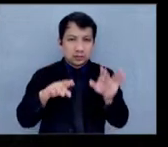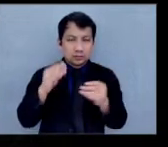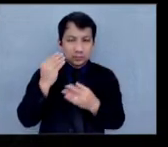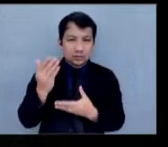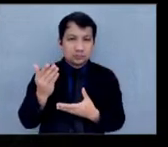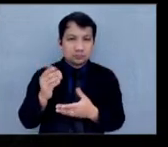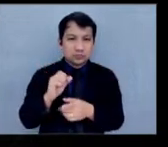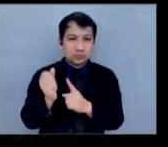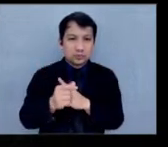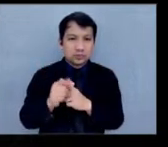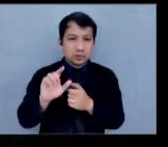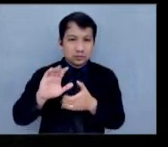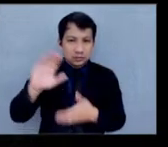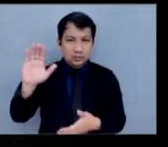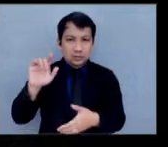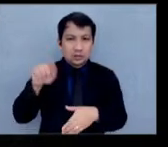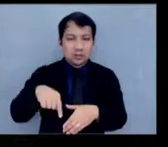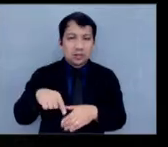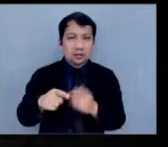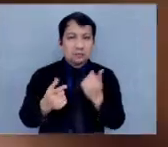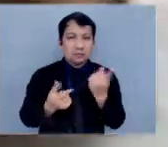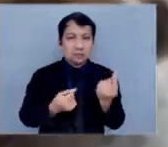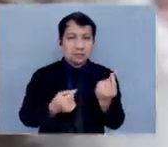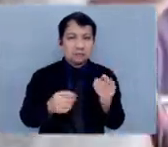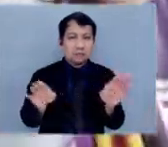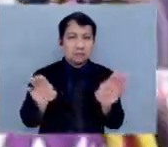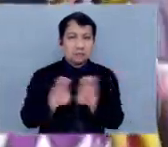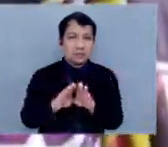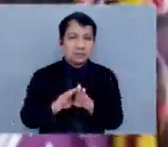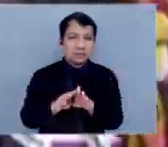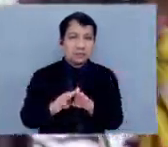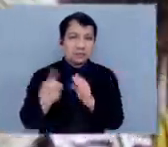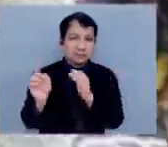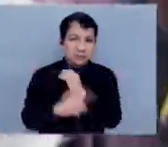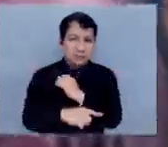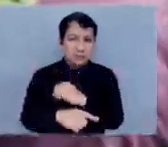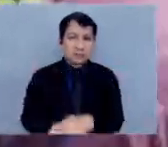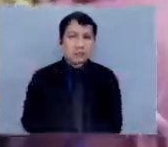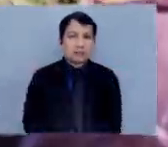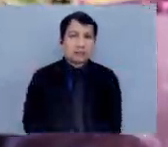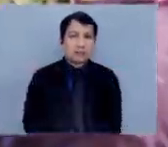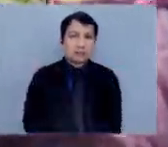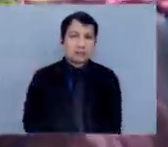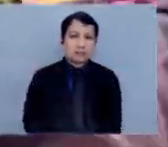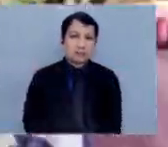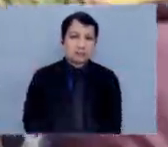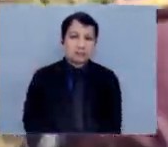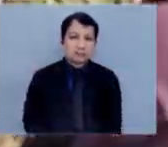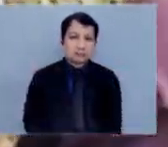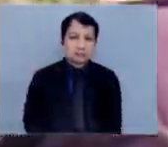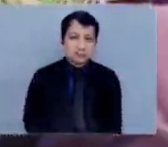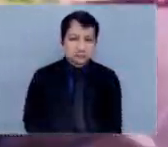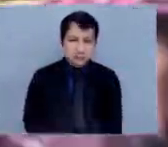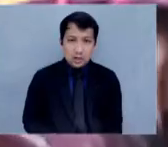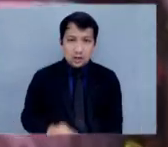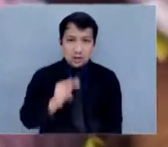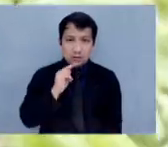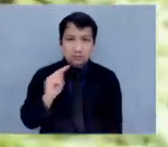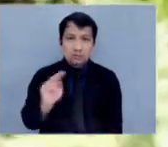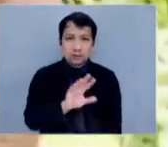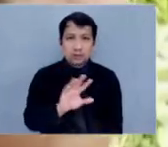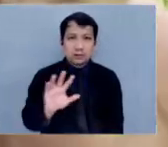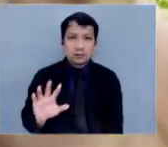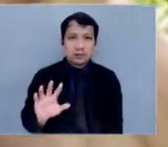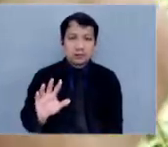ganito, dapat maturuan ng leksyon. Smile, baby! Smile! Smile, nagbabalita mula sa frontline,